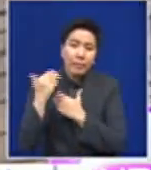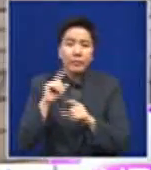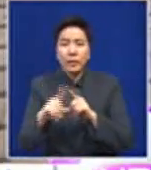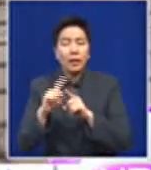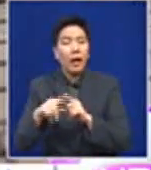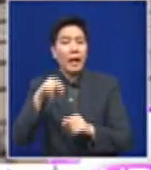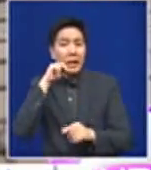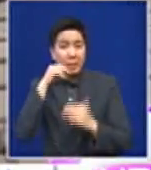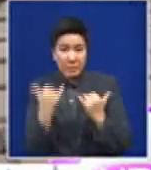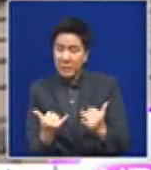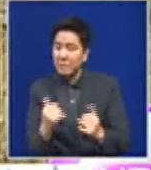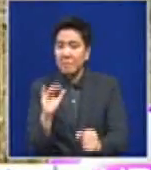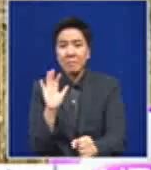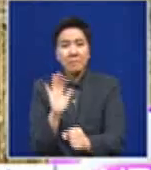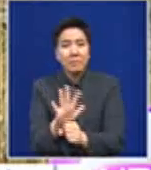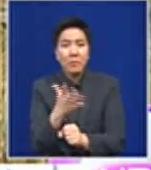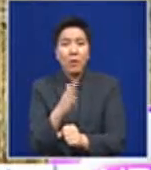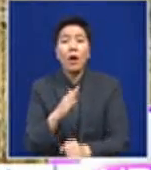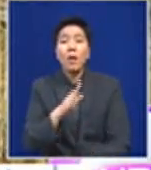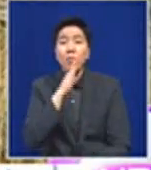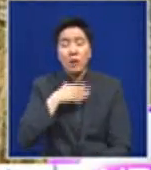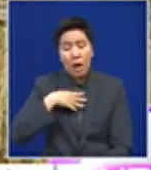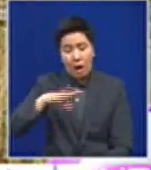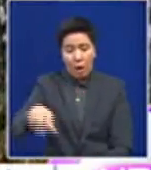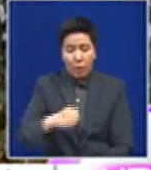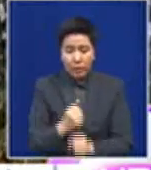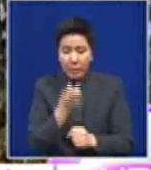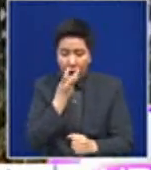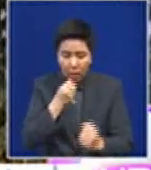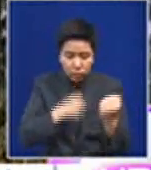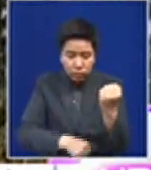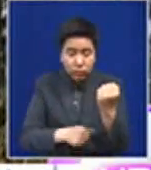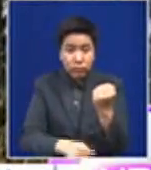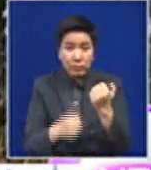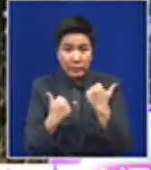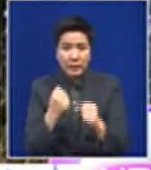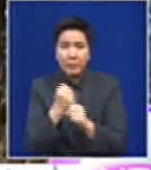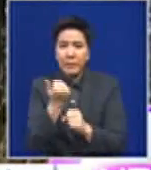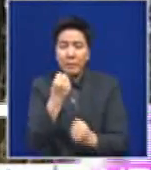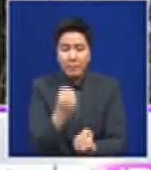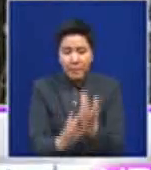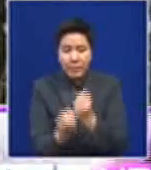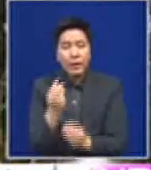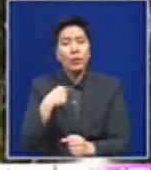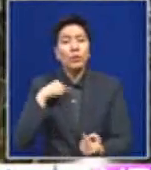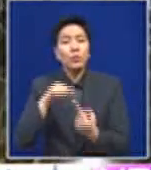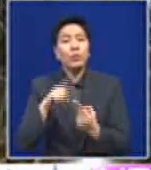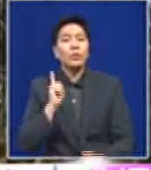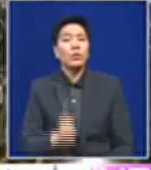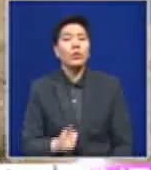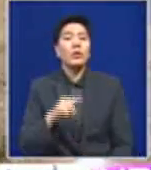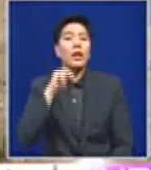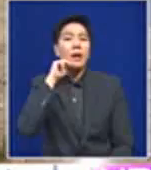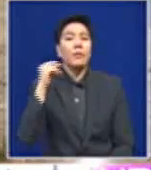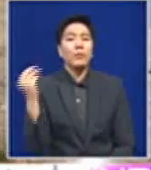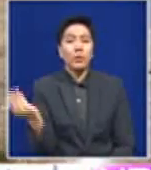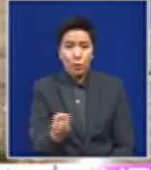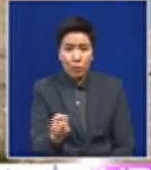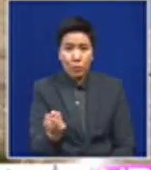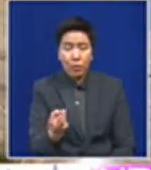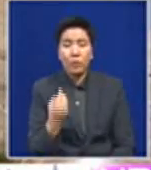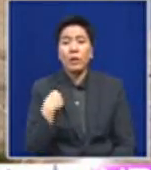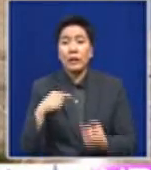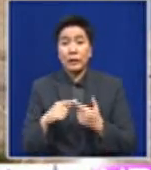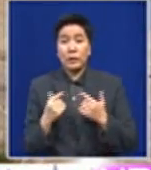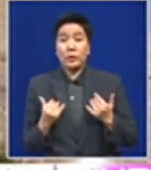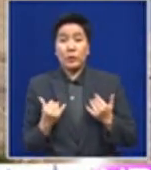าณที่ไม่เพียงพอหากต้องการจะทำนาจะทำได้ก็เพียงแค่ปลูกพืชใช้น้ำน้อยเท่านั้นด้วยสถานการณ์ที่